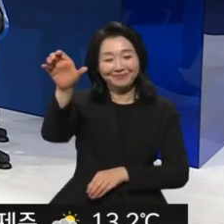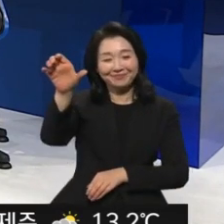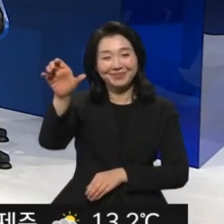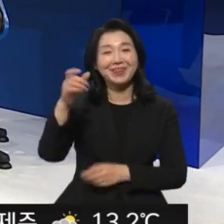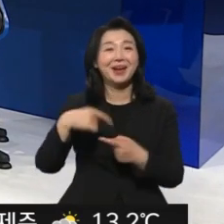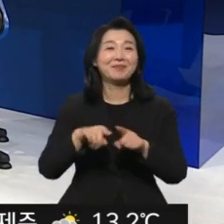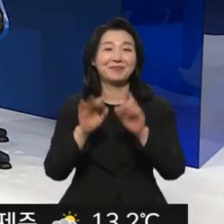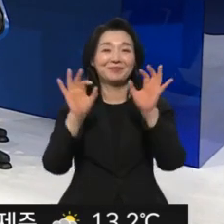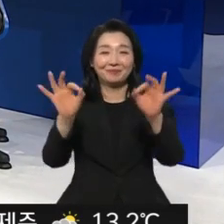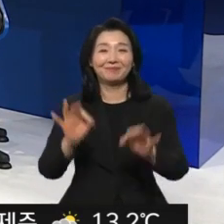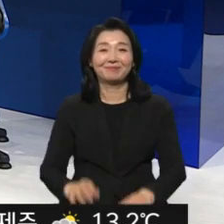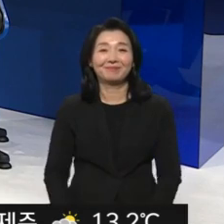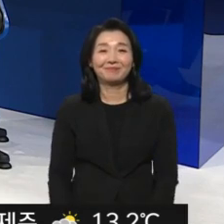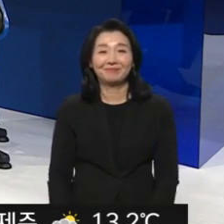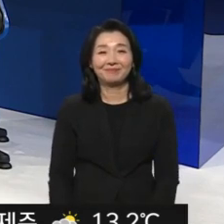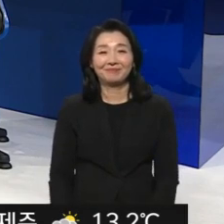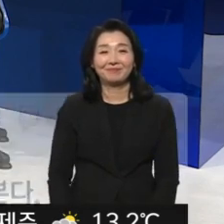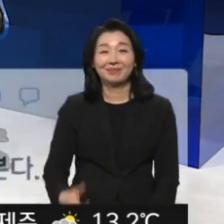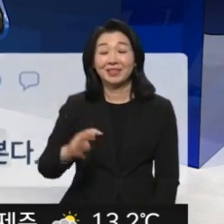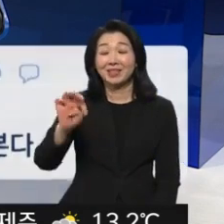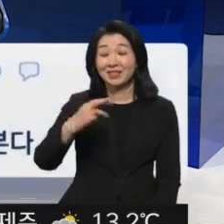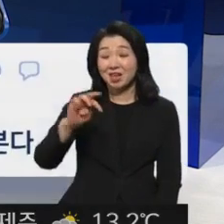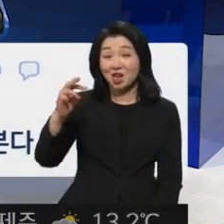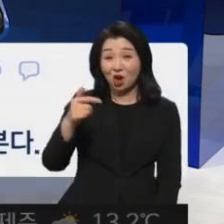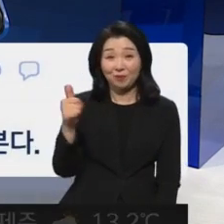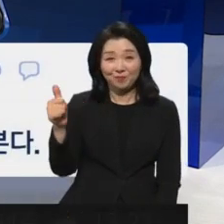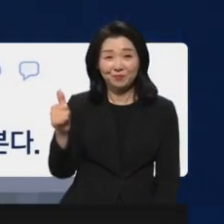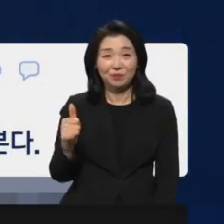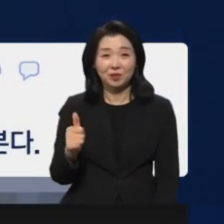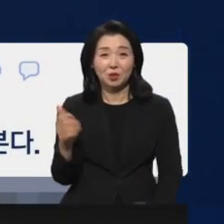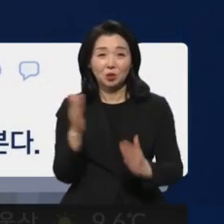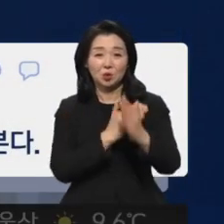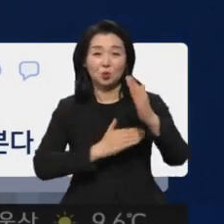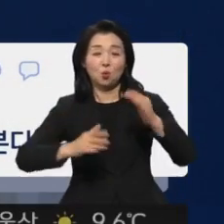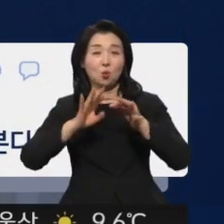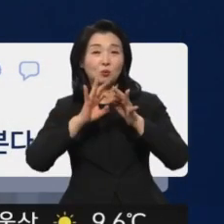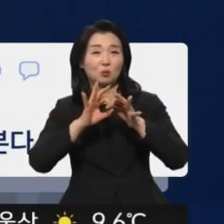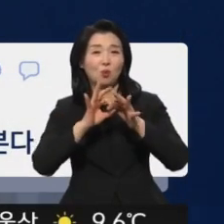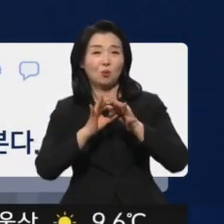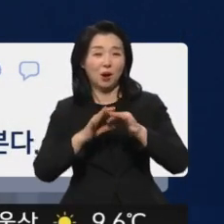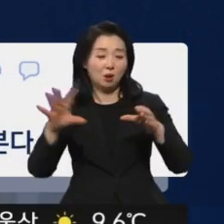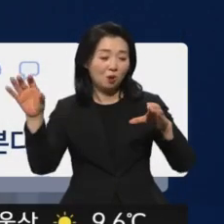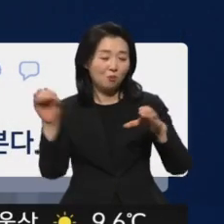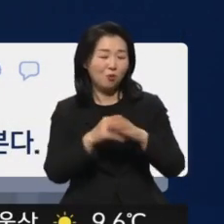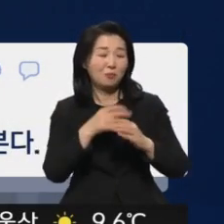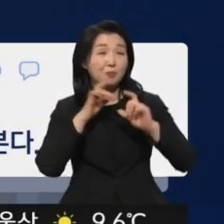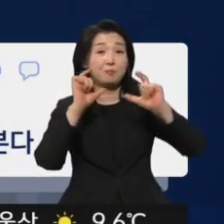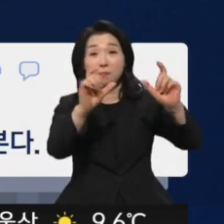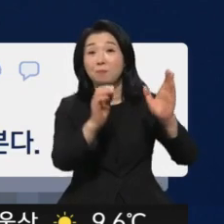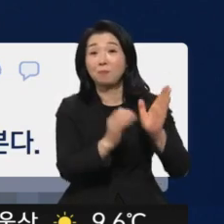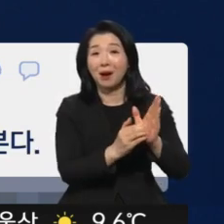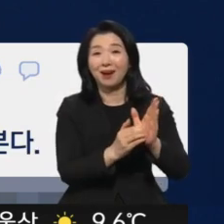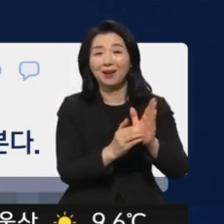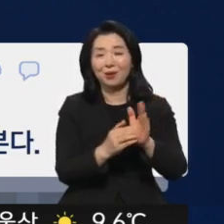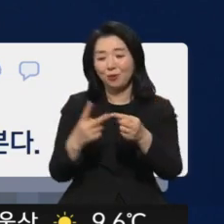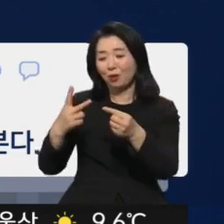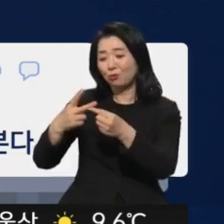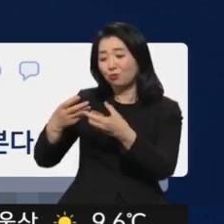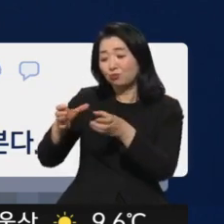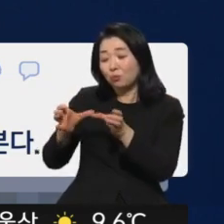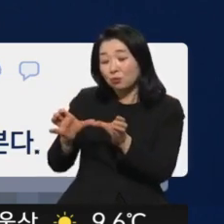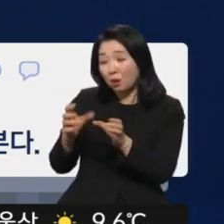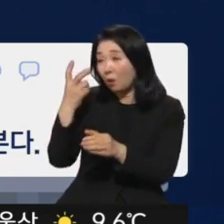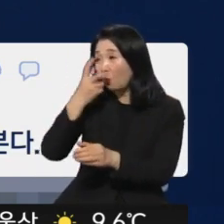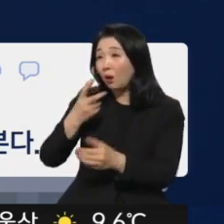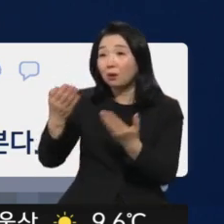댓글도 함께 볼까요? 네, 먼저 딜런정님, 공적 영역에 들어가지 않겠다고 선언했고 제2 부속실 관리도